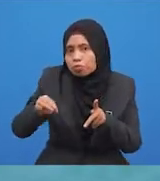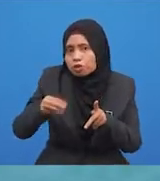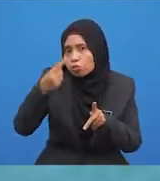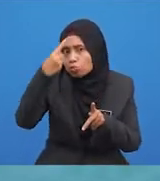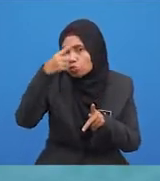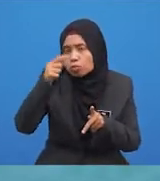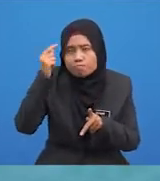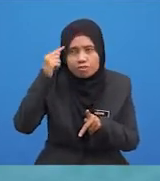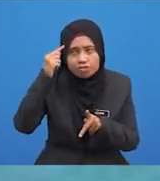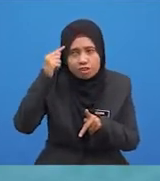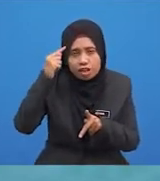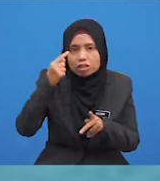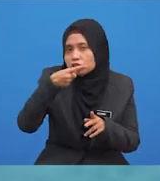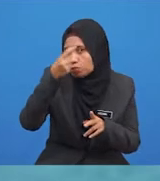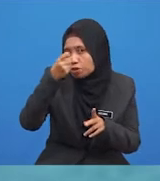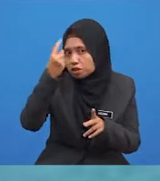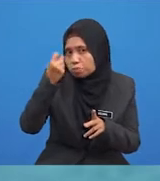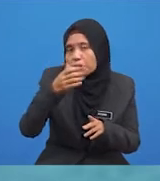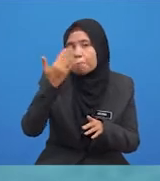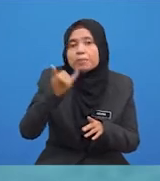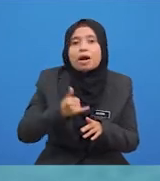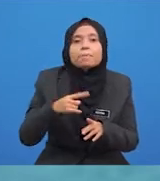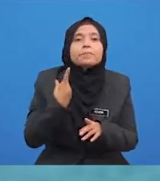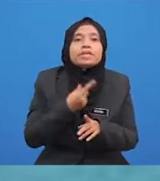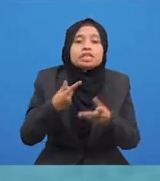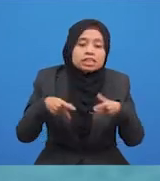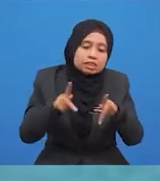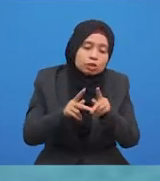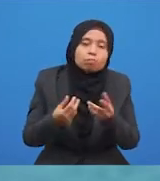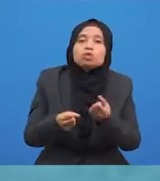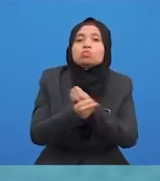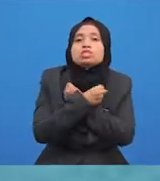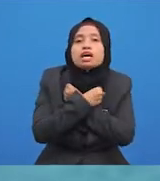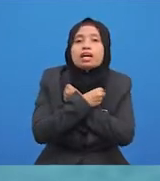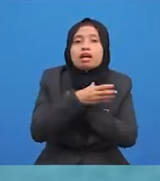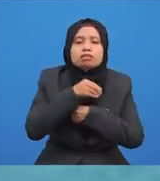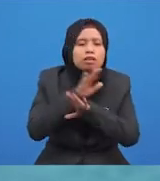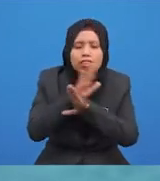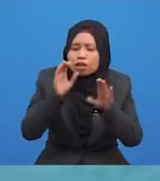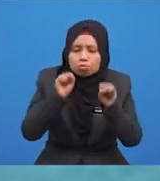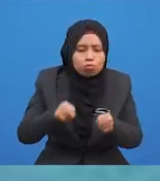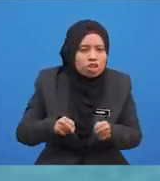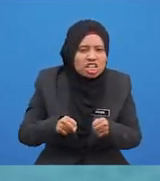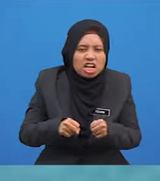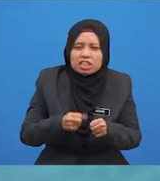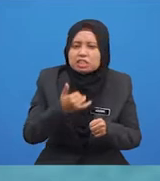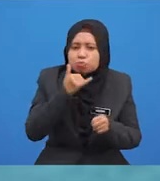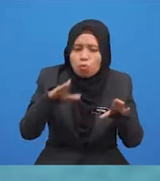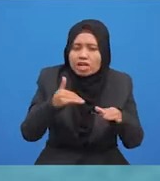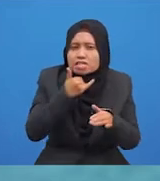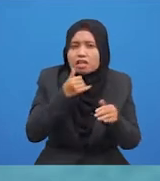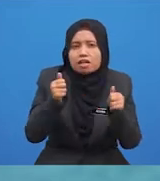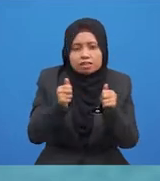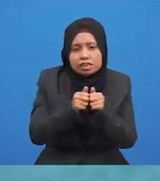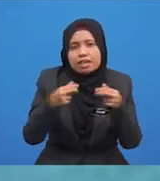murid-murid untuk berfikir sebab-sebab kita perlu menyayangi dan tidak boleh berlaku kejam